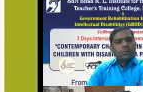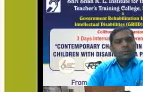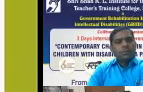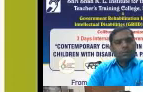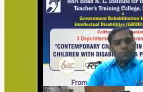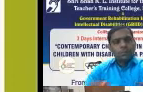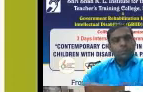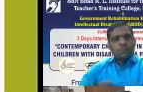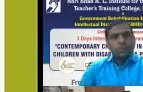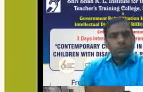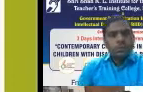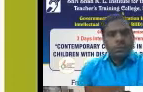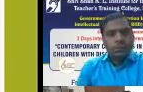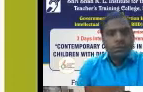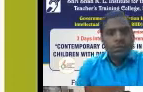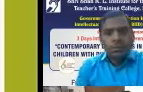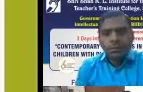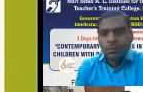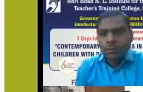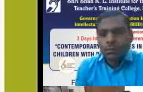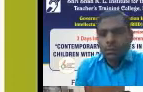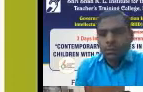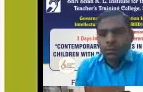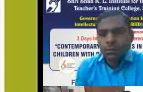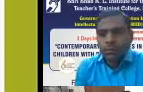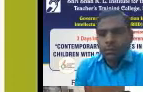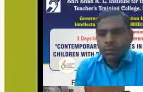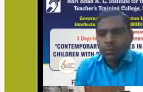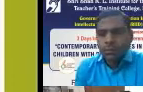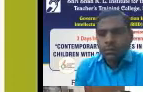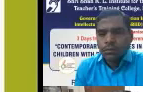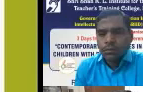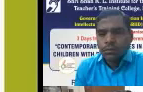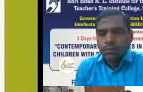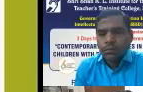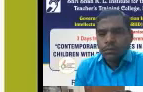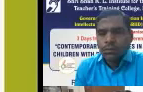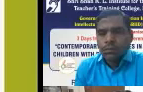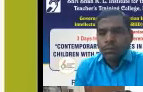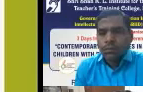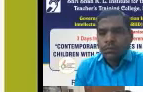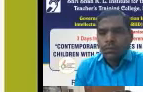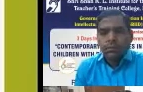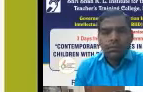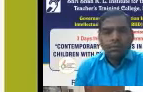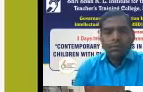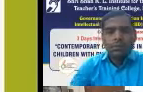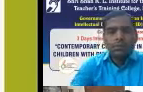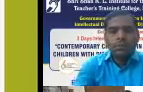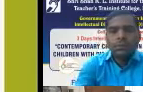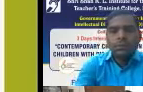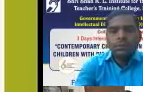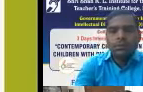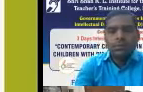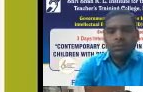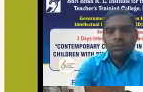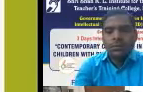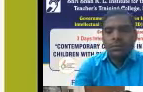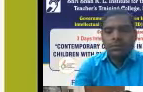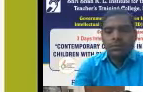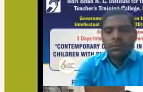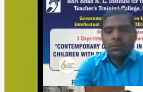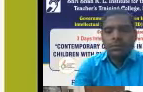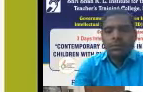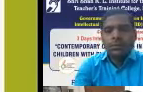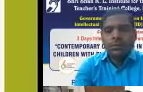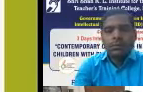हो गया है। वो आया, उसको ये तो पता है कि वो मतलब नहीं खेलता औरों के